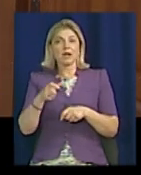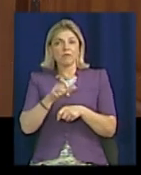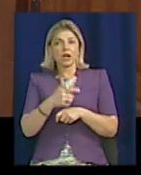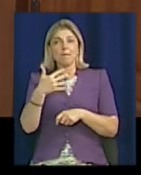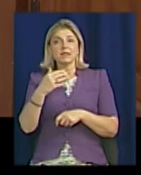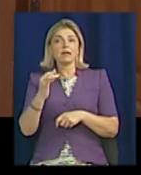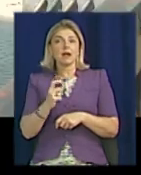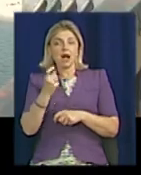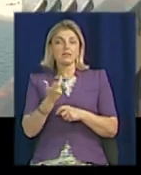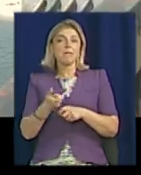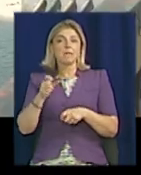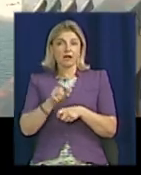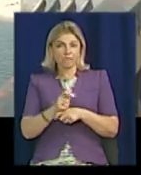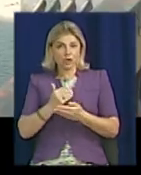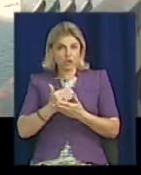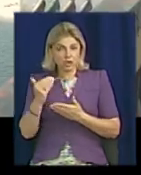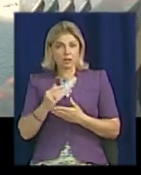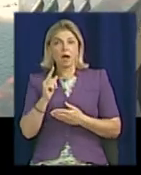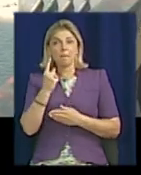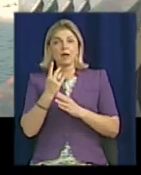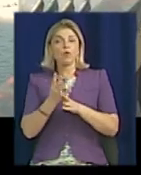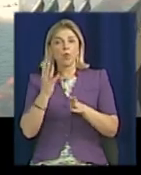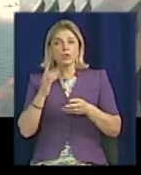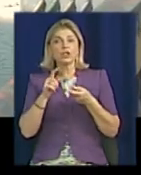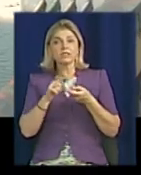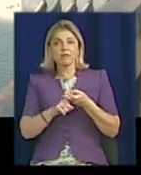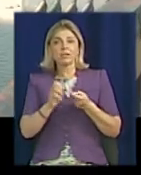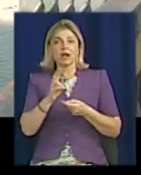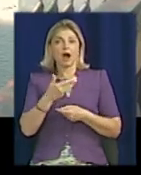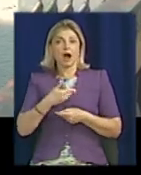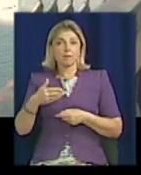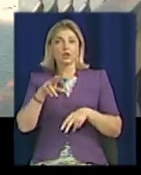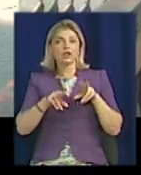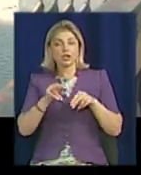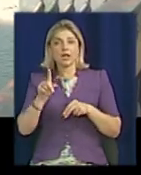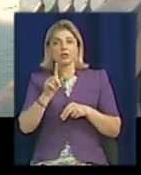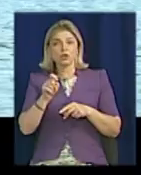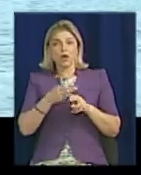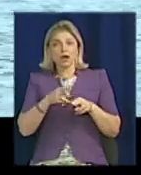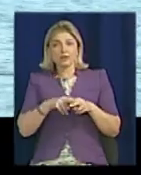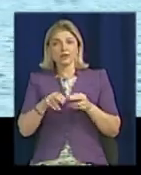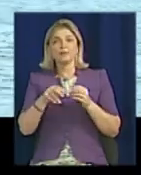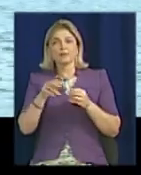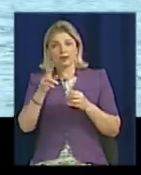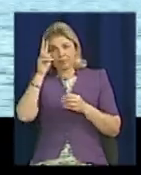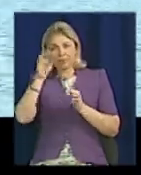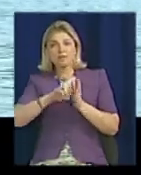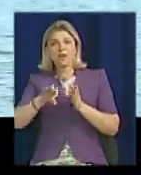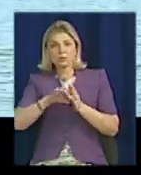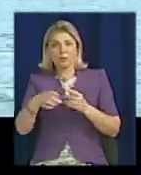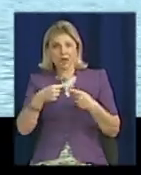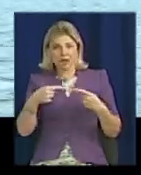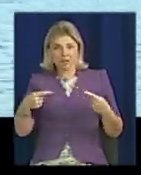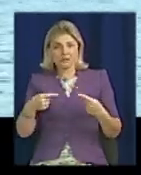раз перевищення. В першу чергу це пов'язано, як ми вважаємо, за той витік фекально-господарських побутових